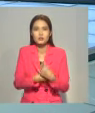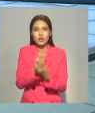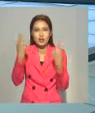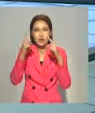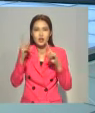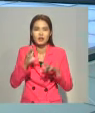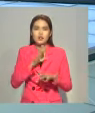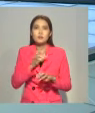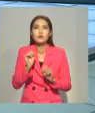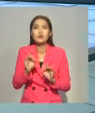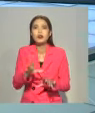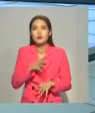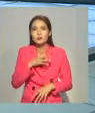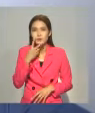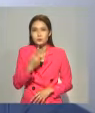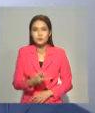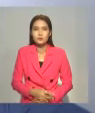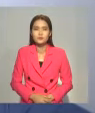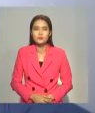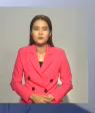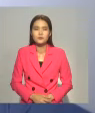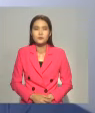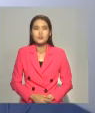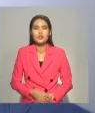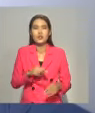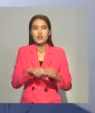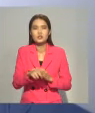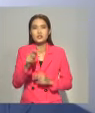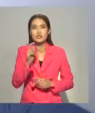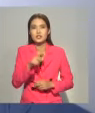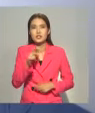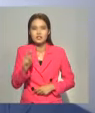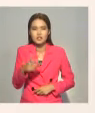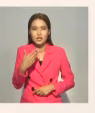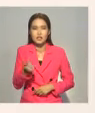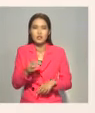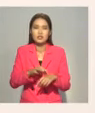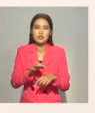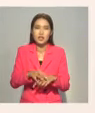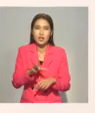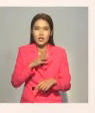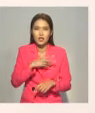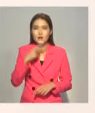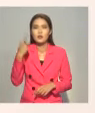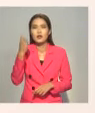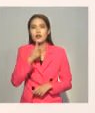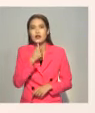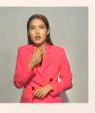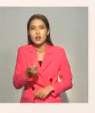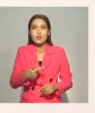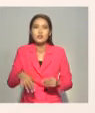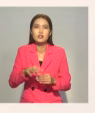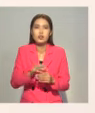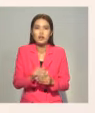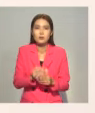Толығырақ әріптесі Мақпота Базарбай айтады. Ішперде парақшасының псевдомиксомасы. Бекеева Майра бұндай дерттің бар